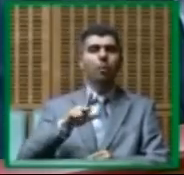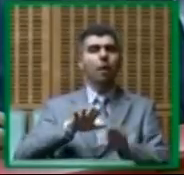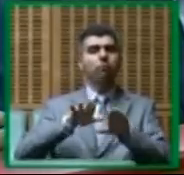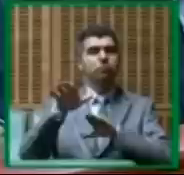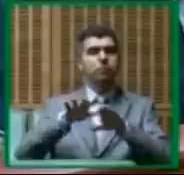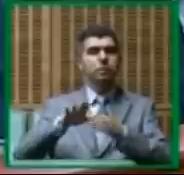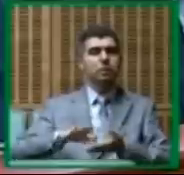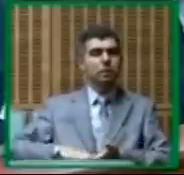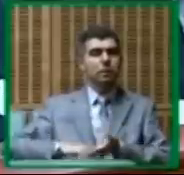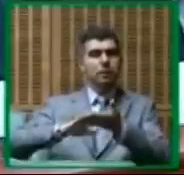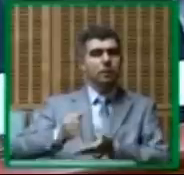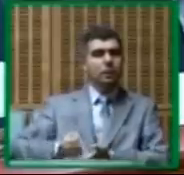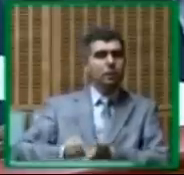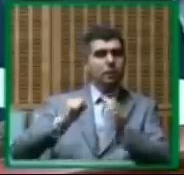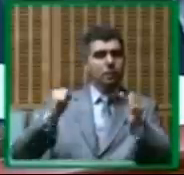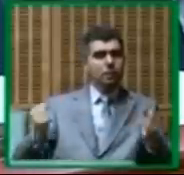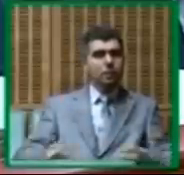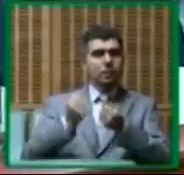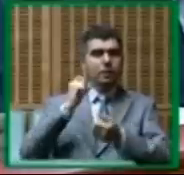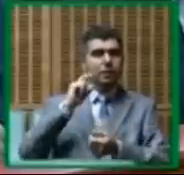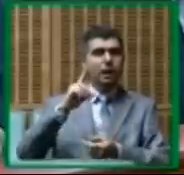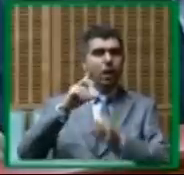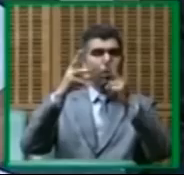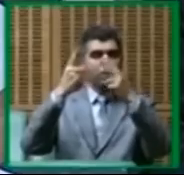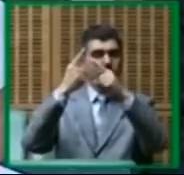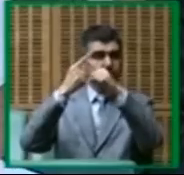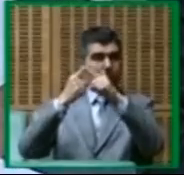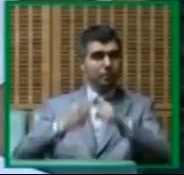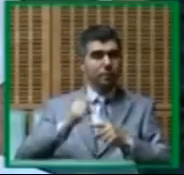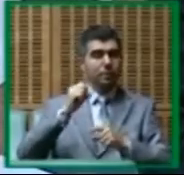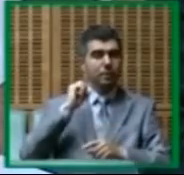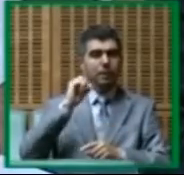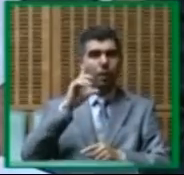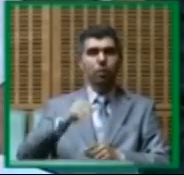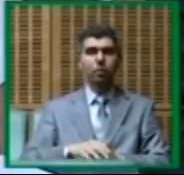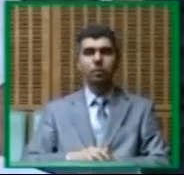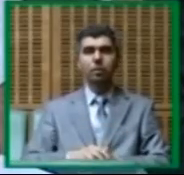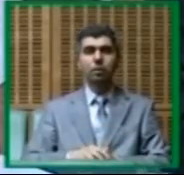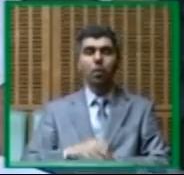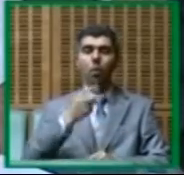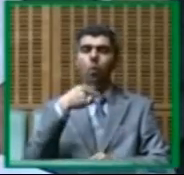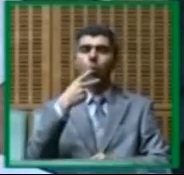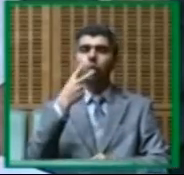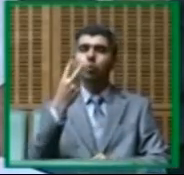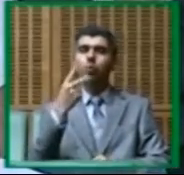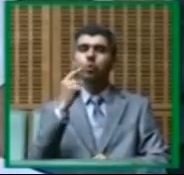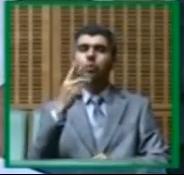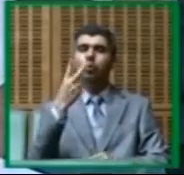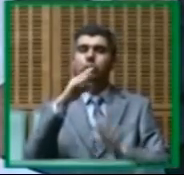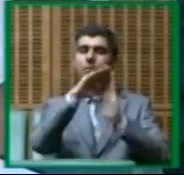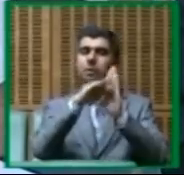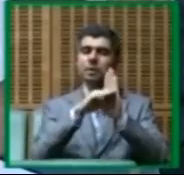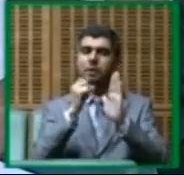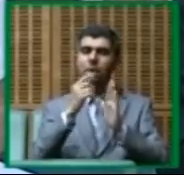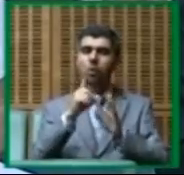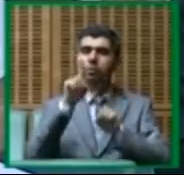الإقلاع الاقتصادي لبلادنا، يمكن القول أن هناك جوج محاور اللي اشتغلت عليها الحكومة. المحور الأول هو كل